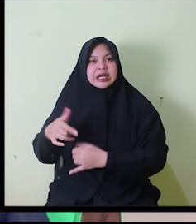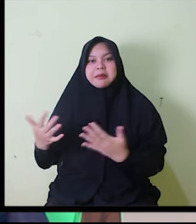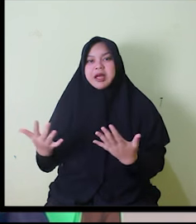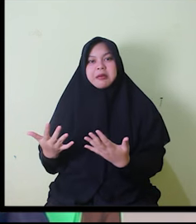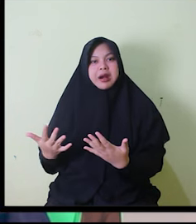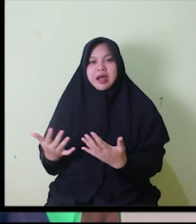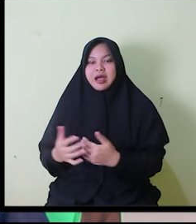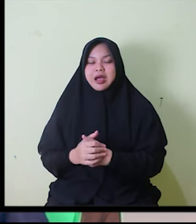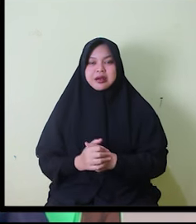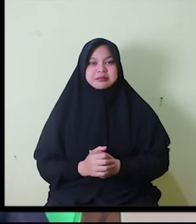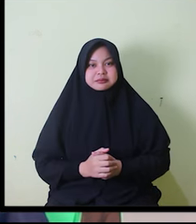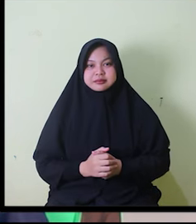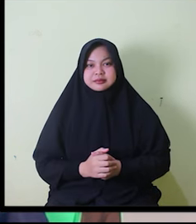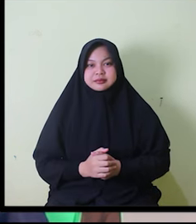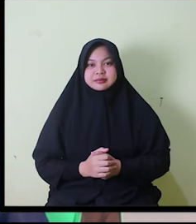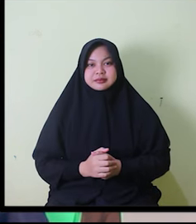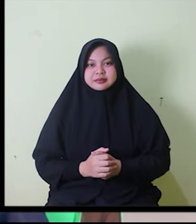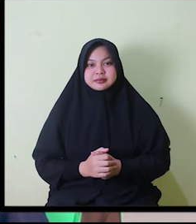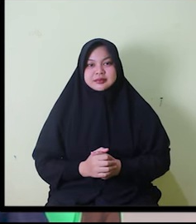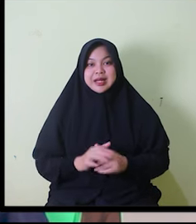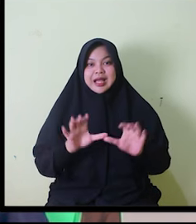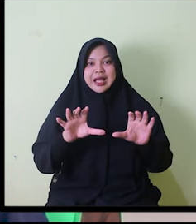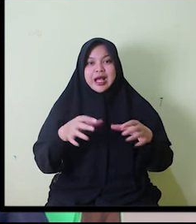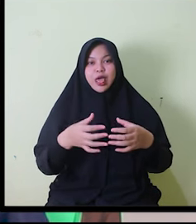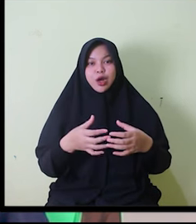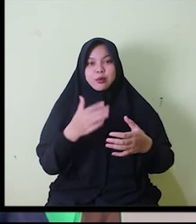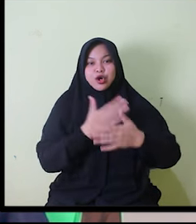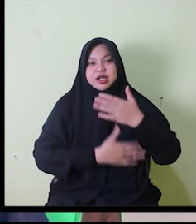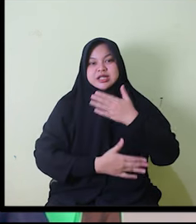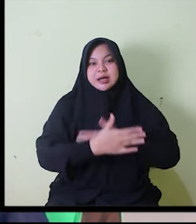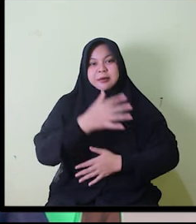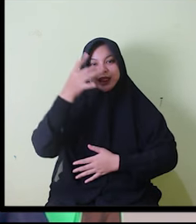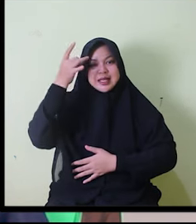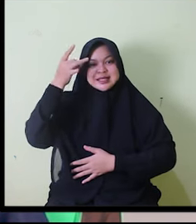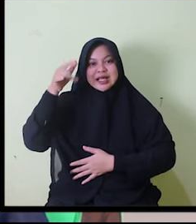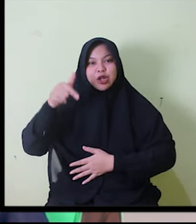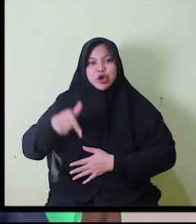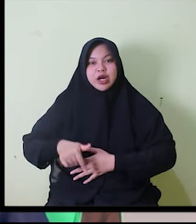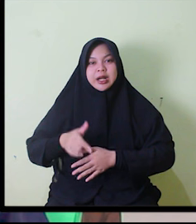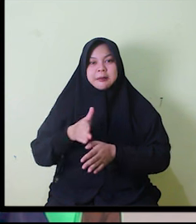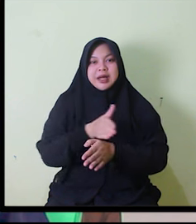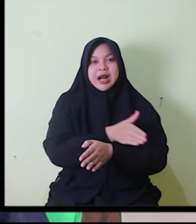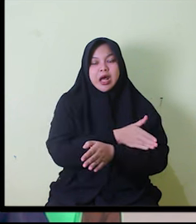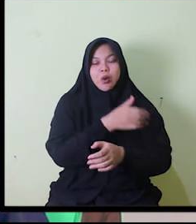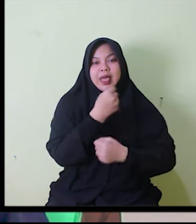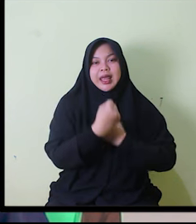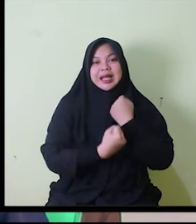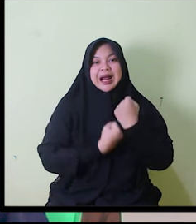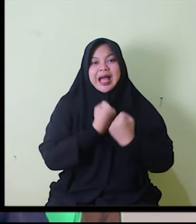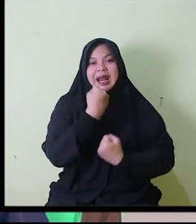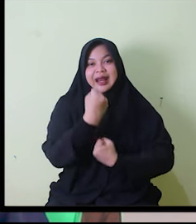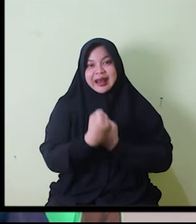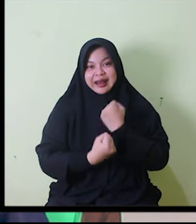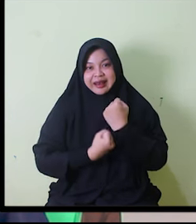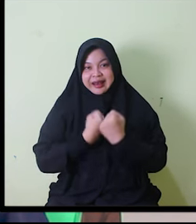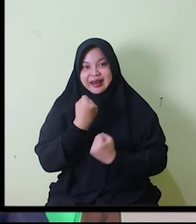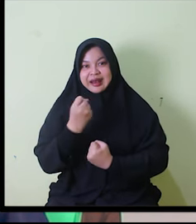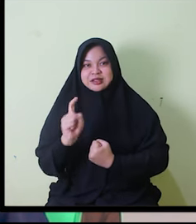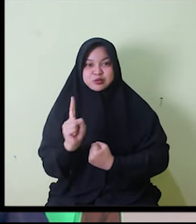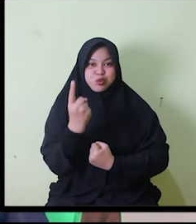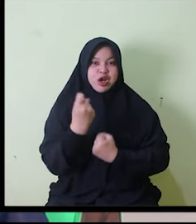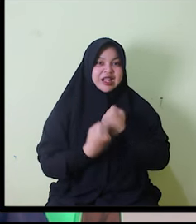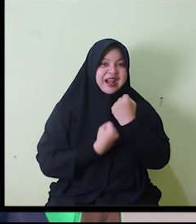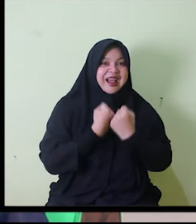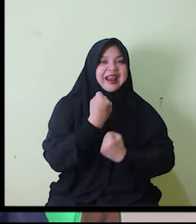Ee jadi kelompok disabilitas Kelurahan ini Berawal dari sebuah gerakan Mbak artinya di Pemerintah Kota